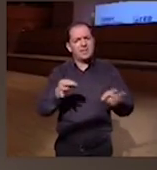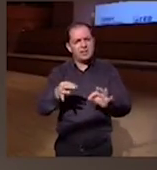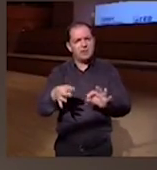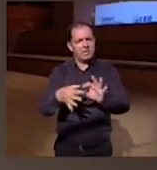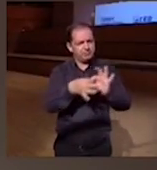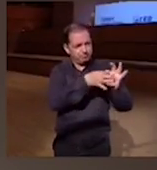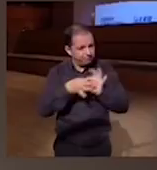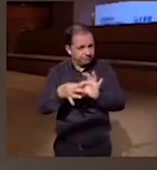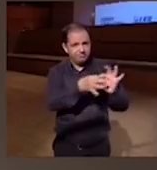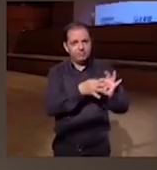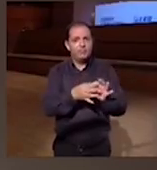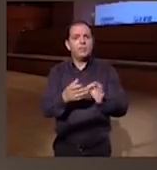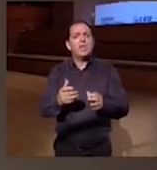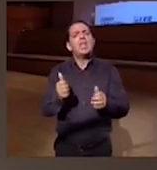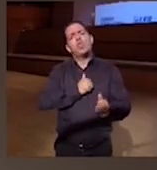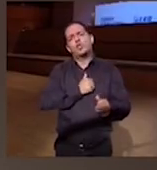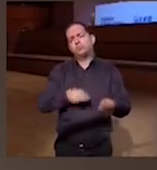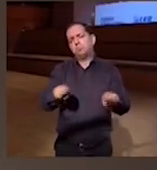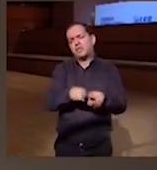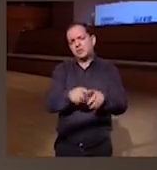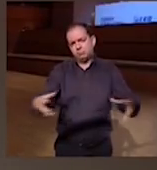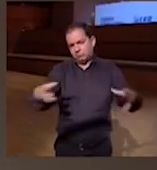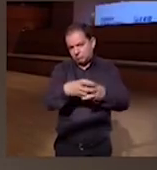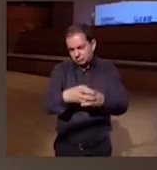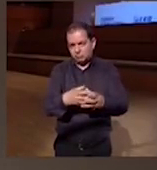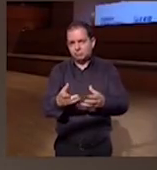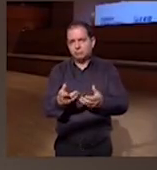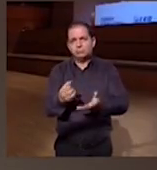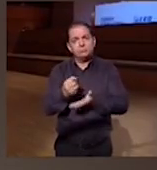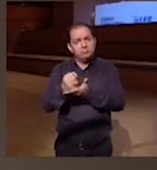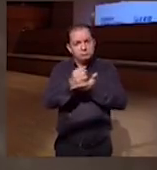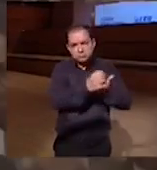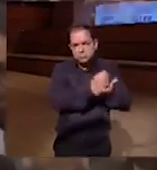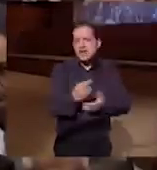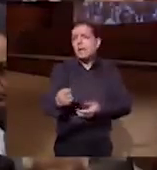τη συμμετοχή ιδιωτών αλλά και τον επιμερισμό του ρίσκου.